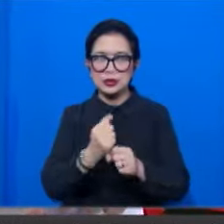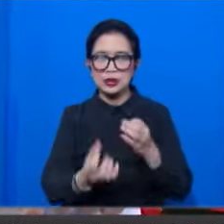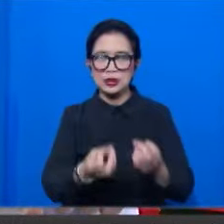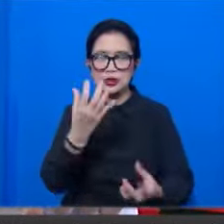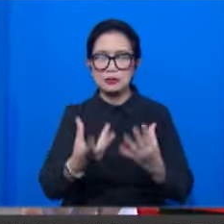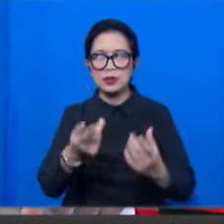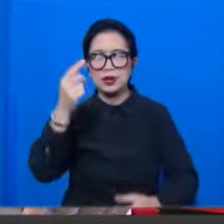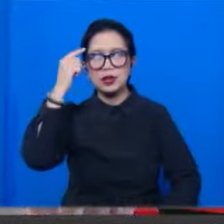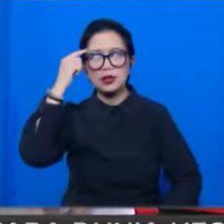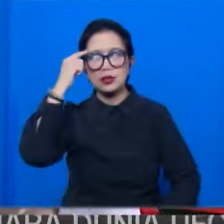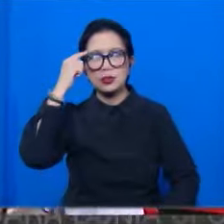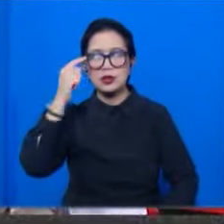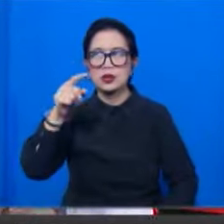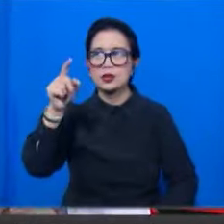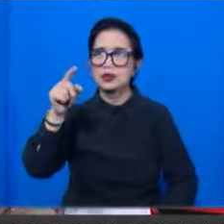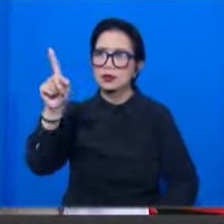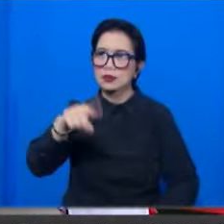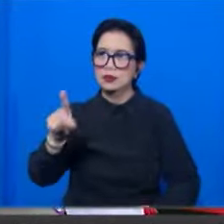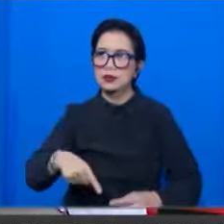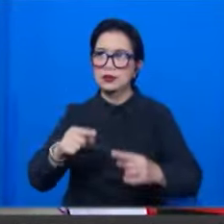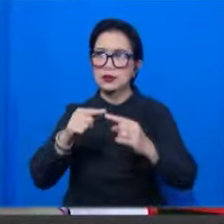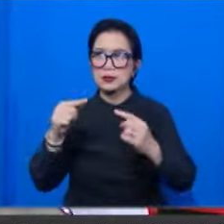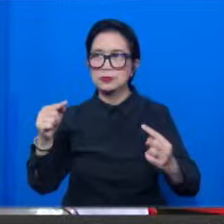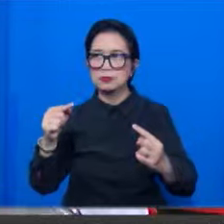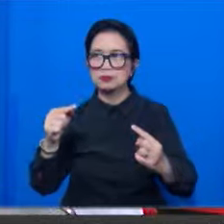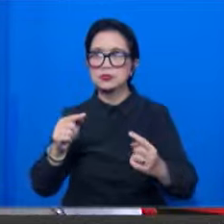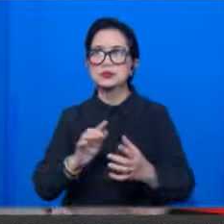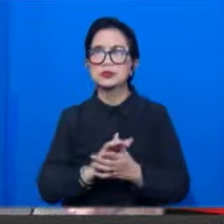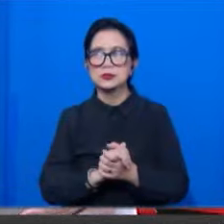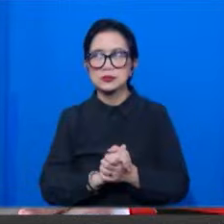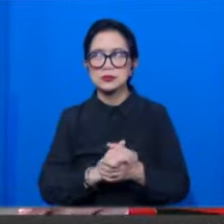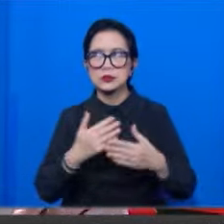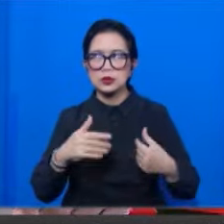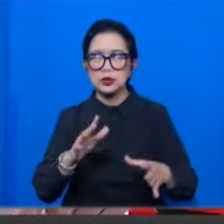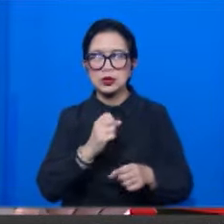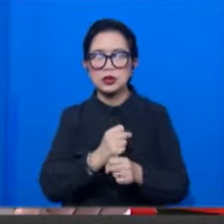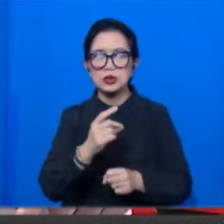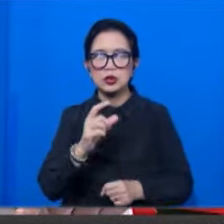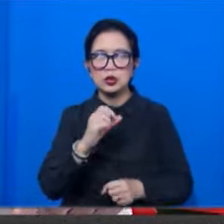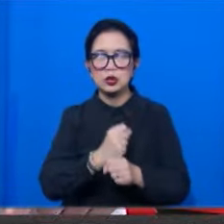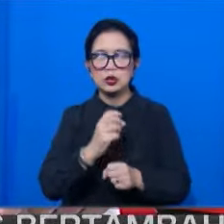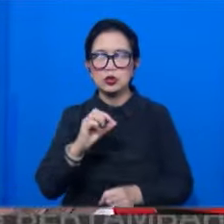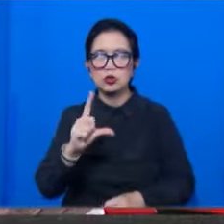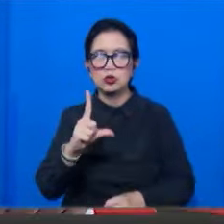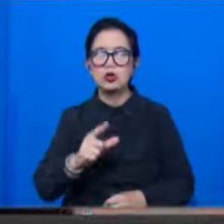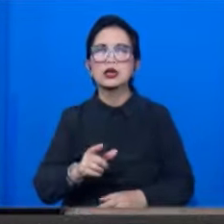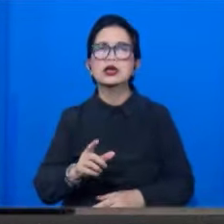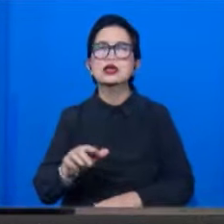listrik kabel udara di dekat bangunan. Sementara di Grogol, Jakarta Barat, ruko berlantai 4 juga terbakar.